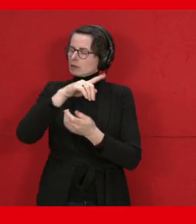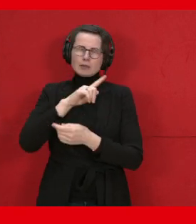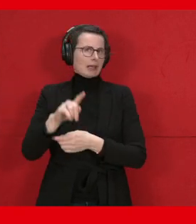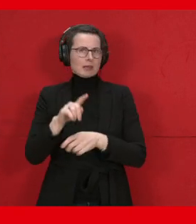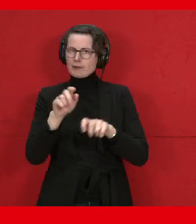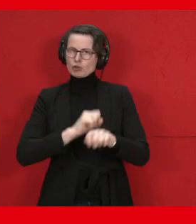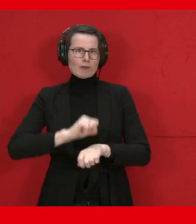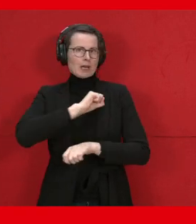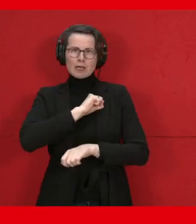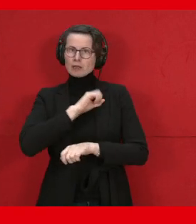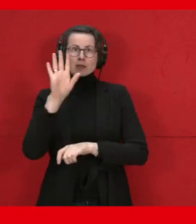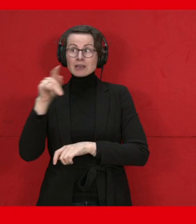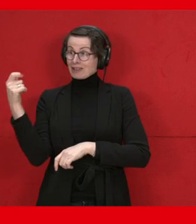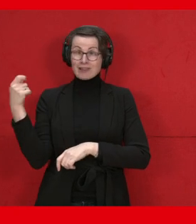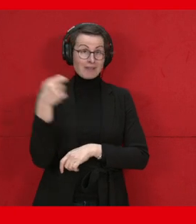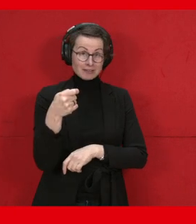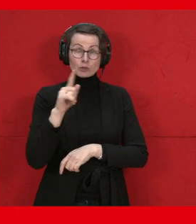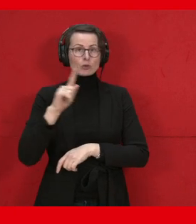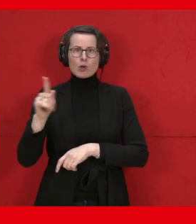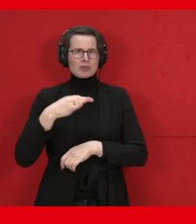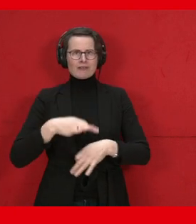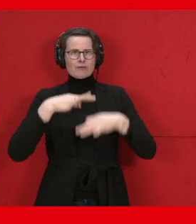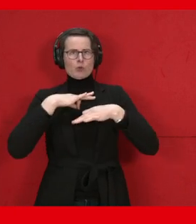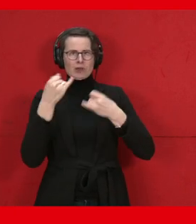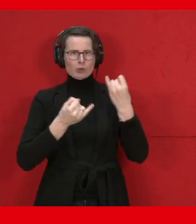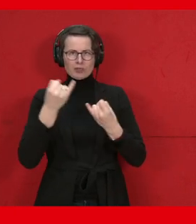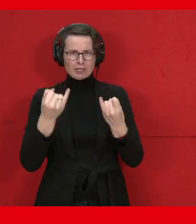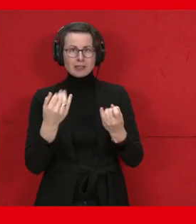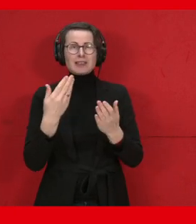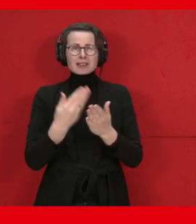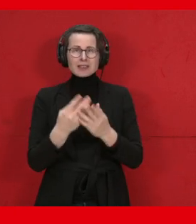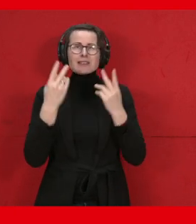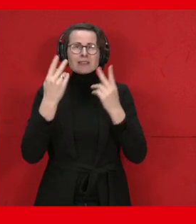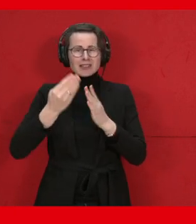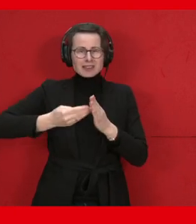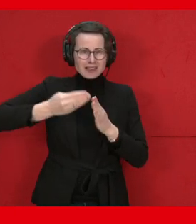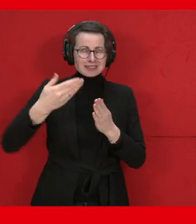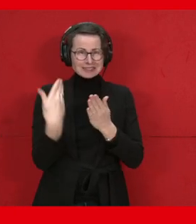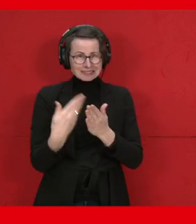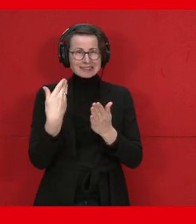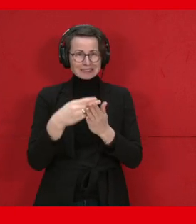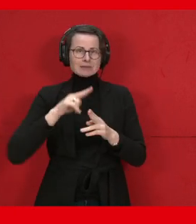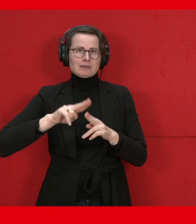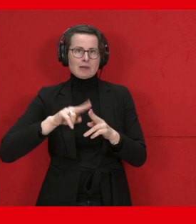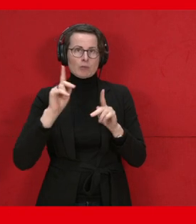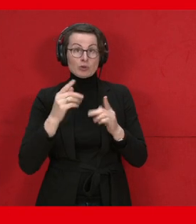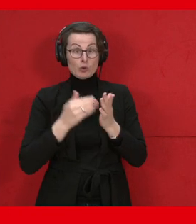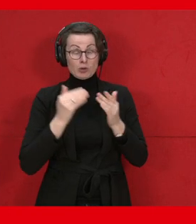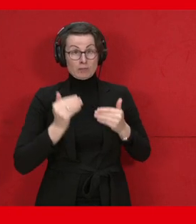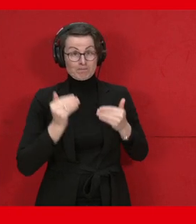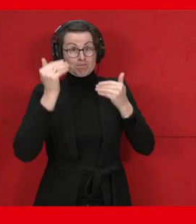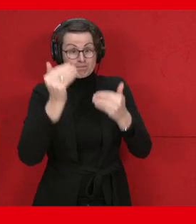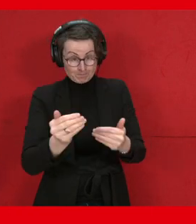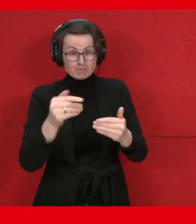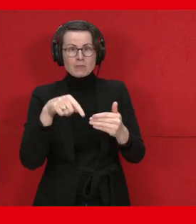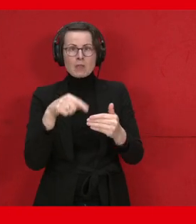bei den Investitions- noch bei den Betriebskosten. Und deswegen wird es ganz wichtig, dass wir dort ansetzen, denn in der zweiten Hälfte der Dekade